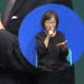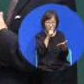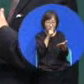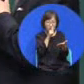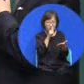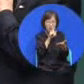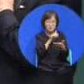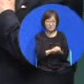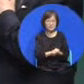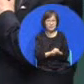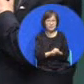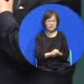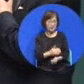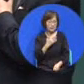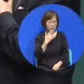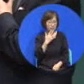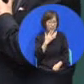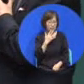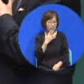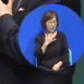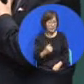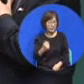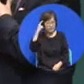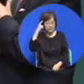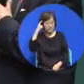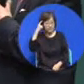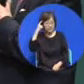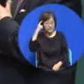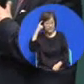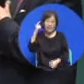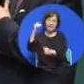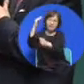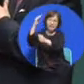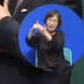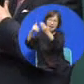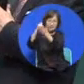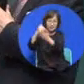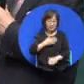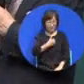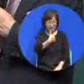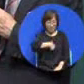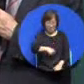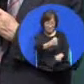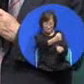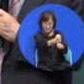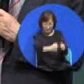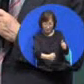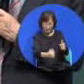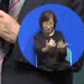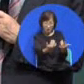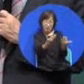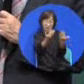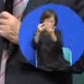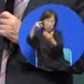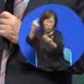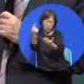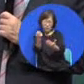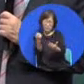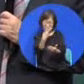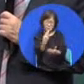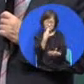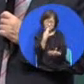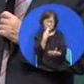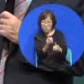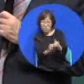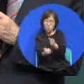chapter 11, which is inspired by the Holy Spirit, 아브라함은 하나님께서 이삭을 살려 주실 것을 믿었다고 돼 있어요. Abraham believed that 다릅니다. the Lord God will